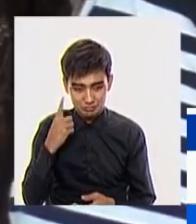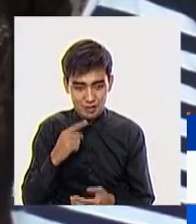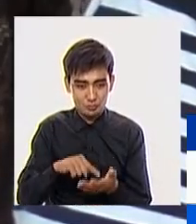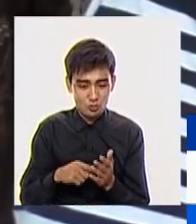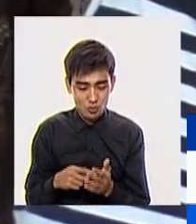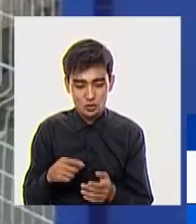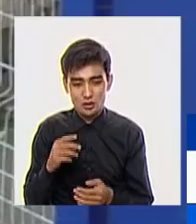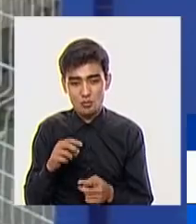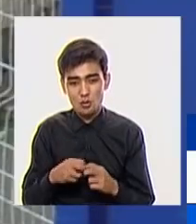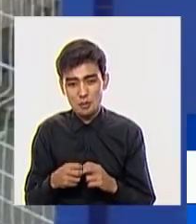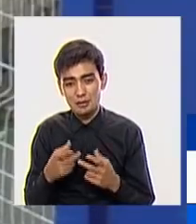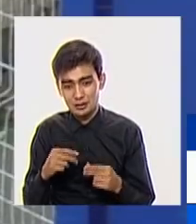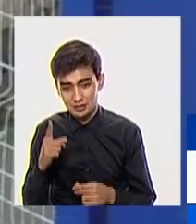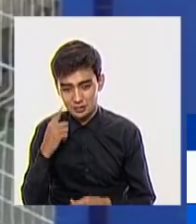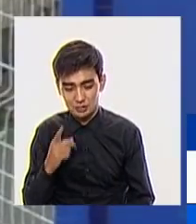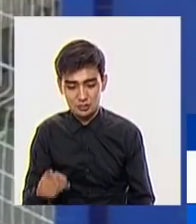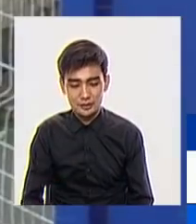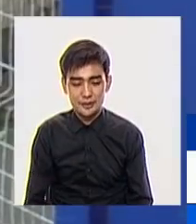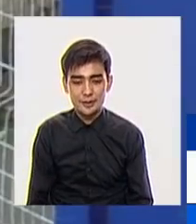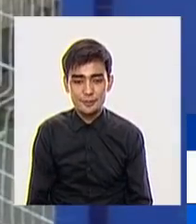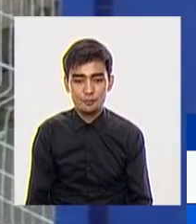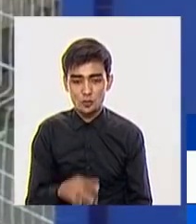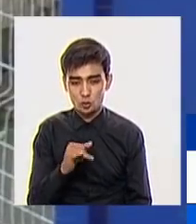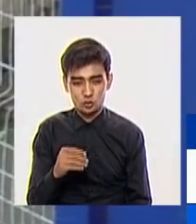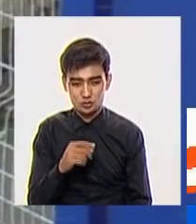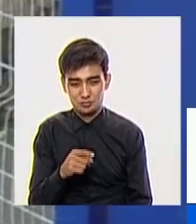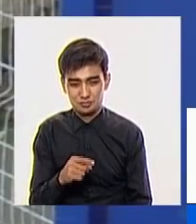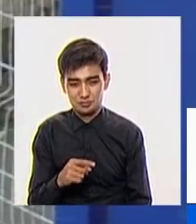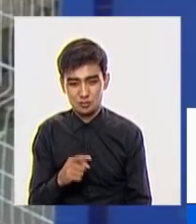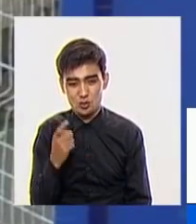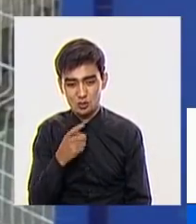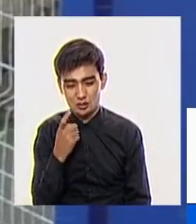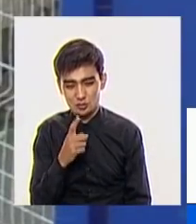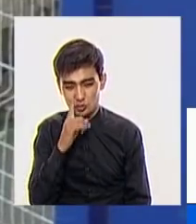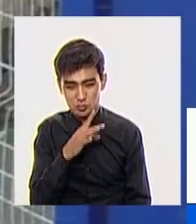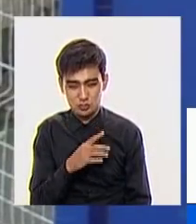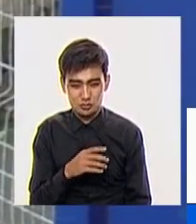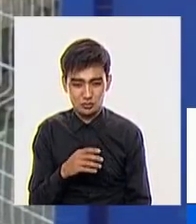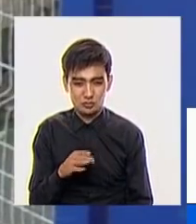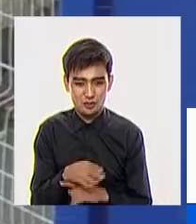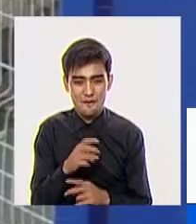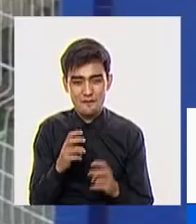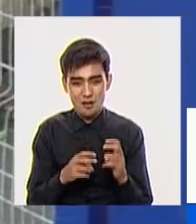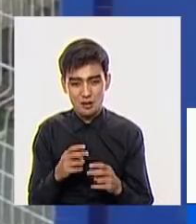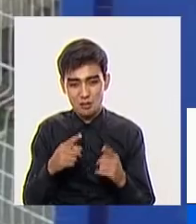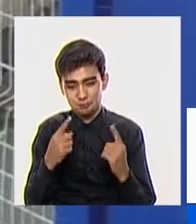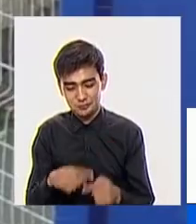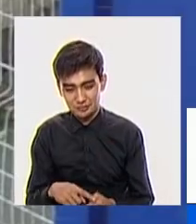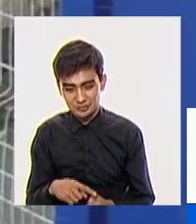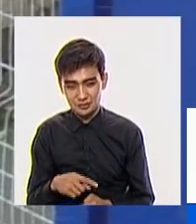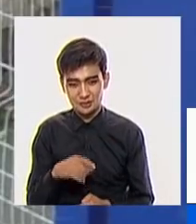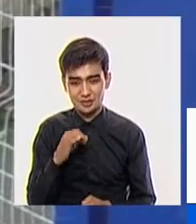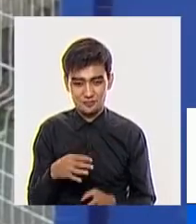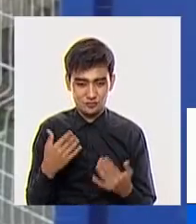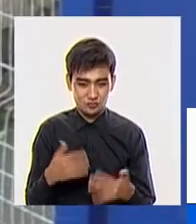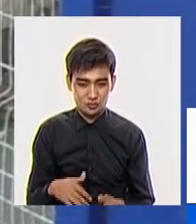какие проблемы начинаются. Здесь уже ничего, никакое хозяйство не будет. Фабрика развалилась.